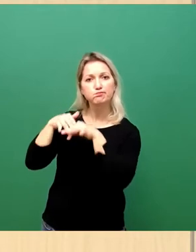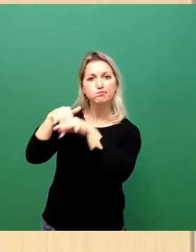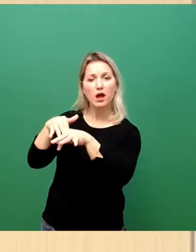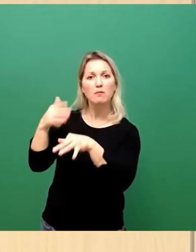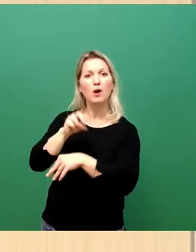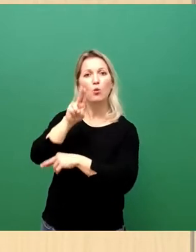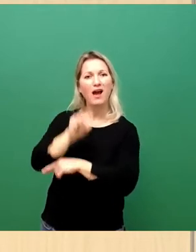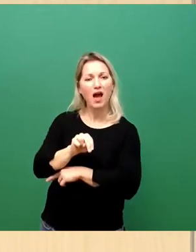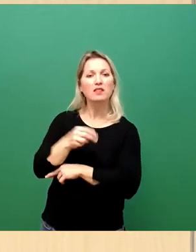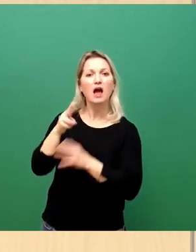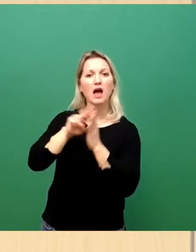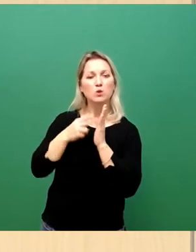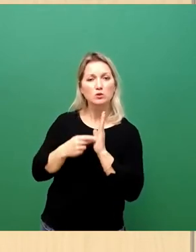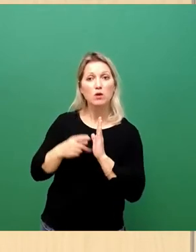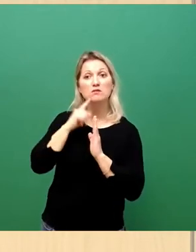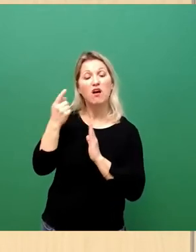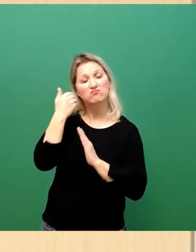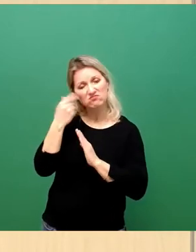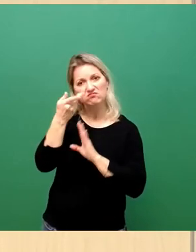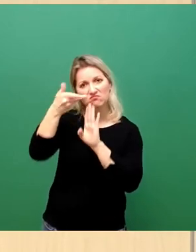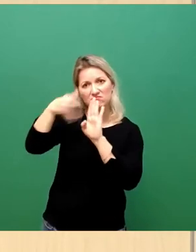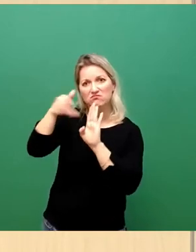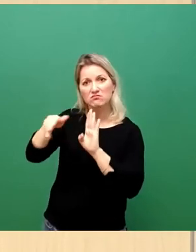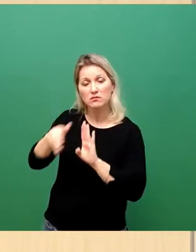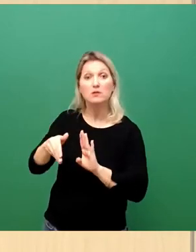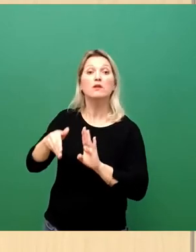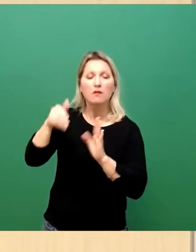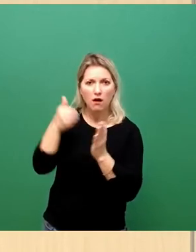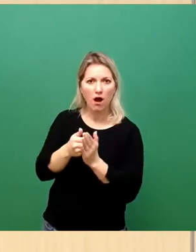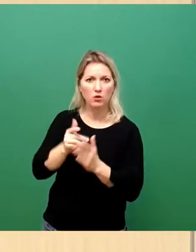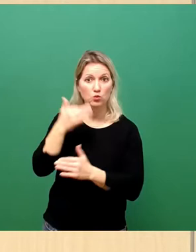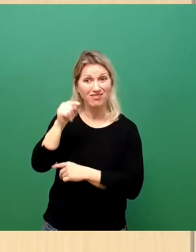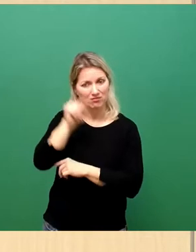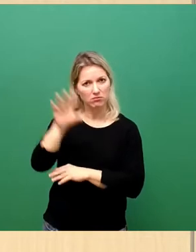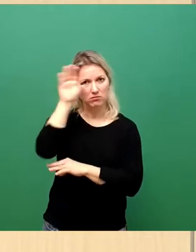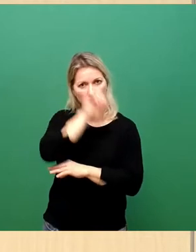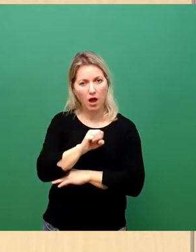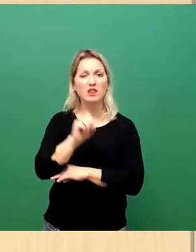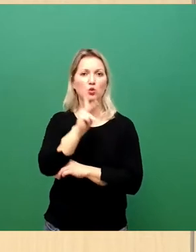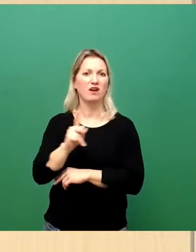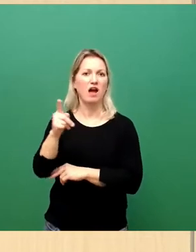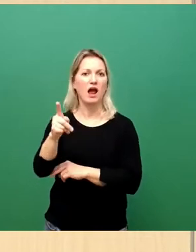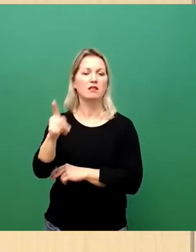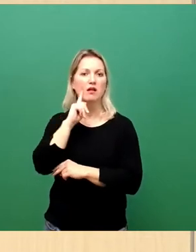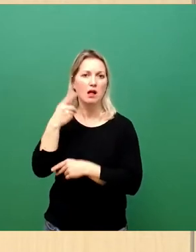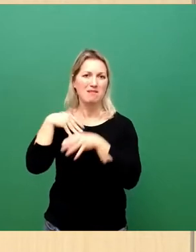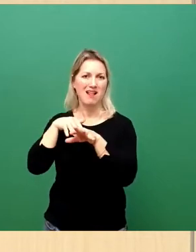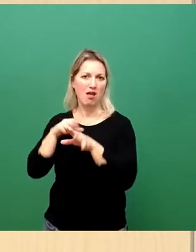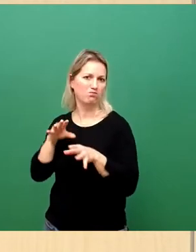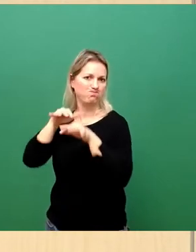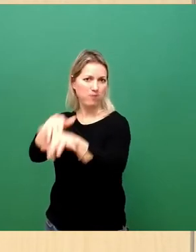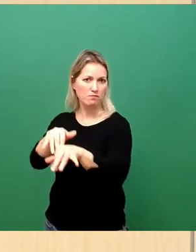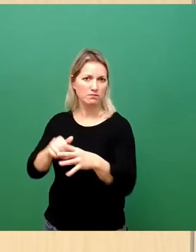Abzug aus dem Land. Später griff ein Militärbündnis in dieser Nacht in Kuwait ein. Wir Jugendlichen, die wir im Kalten